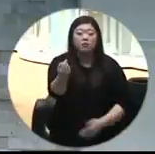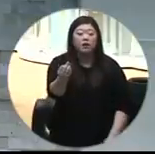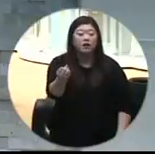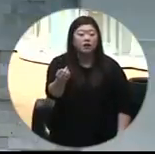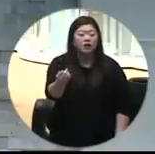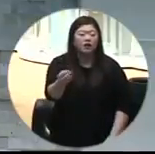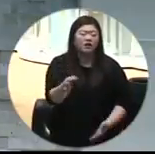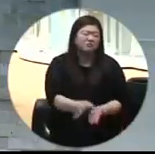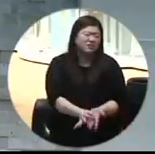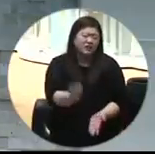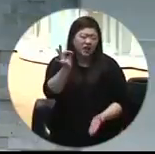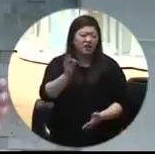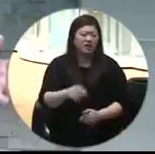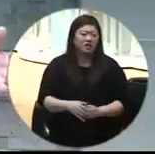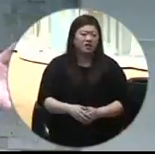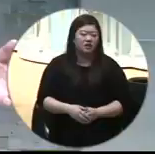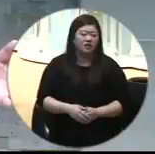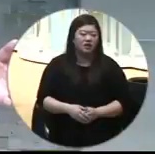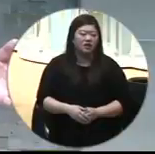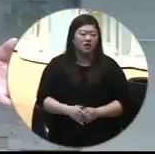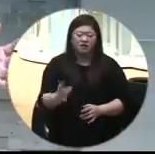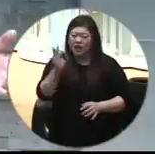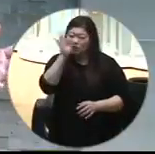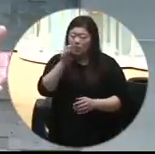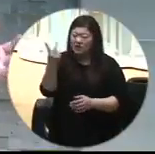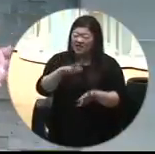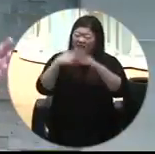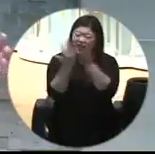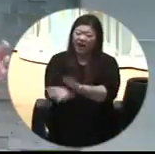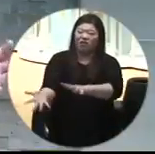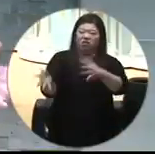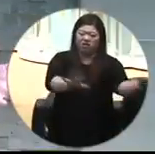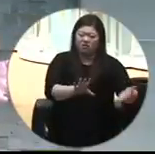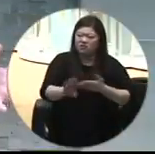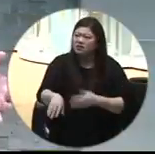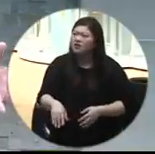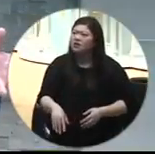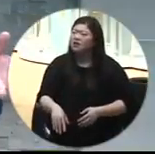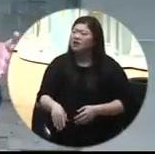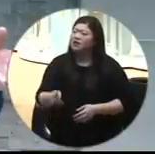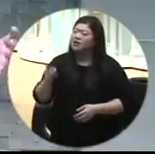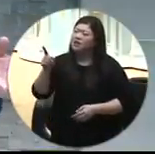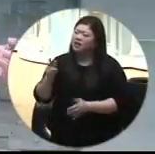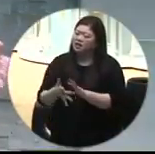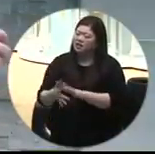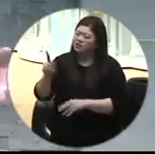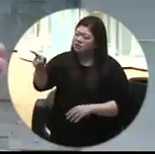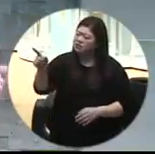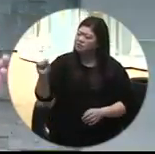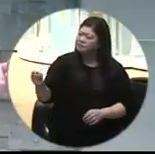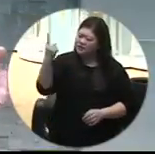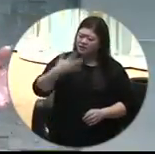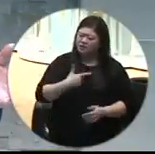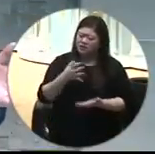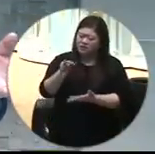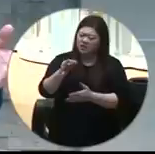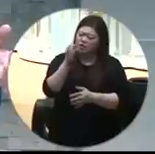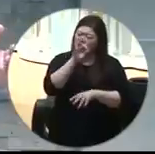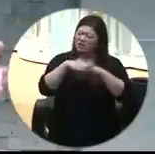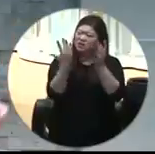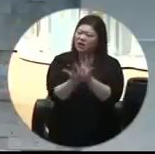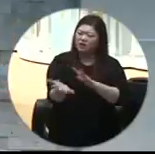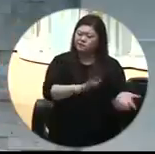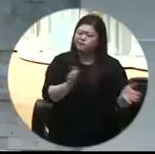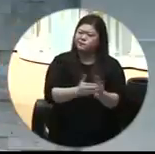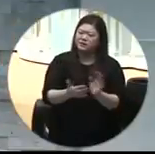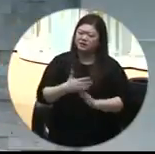어마어마한 돈이잖아요. 그걸 손해보였으니까 이 사람들 눈에는 돈밖에 없거든. 이 사람들 눈에는 물질밖에 없으니까 왜 우리